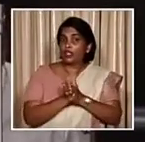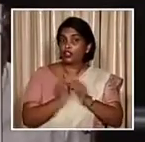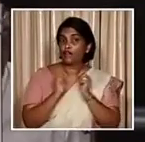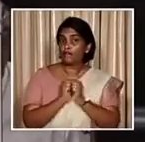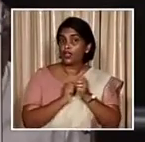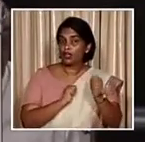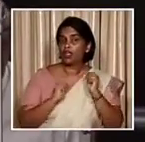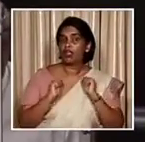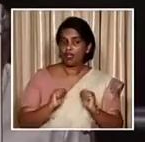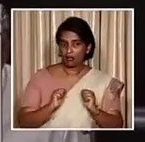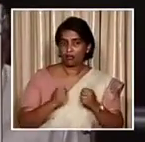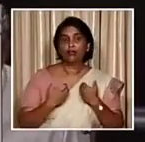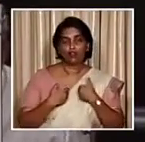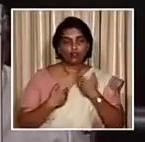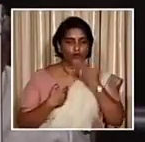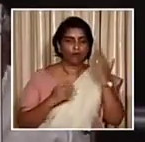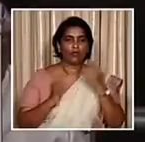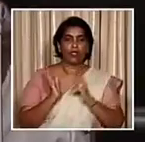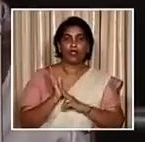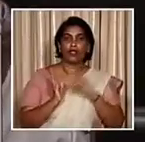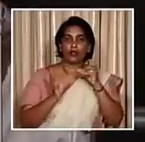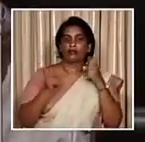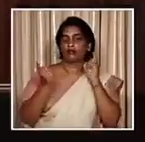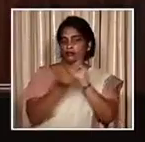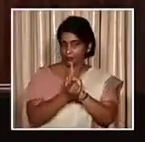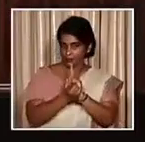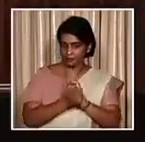කරන්න කියලා. එතකොට මට පුළුවන් ජාතික සභාවත් මුණ ගැහෙන්න.